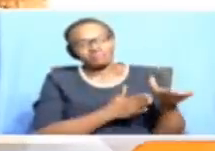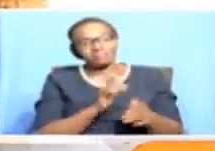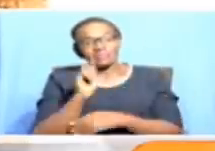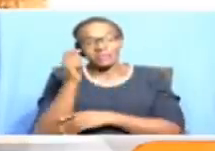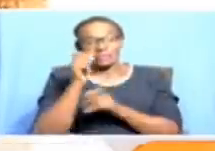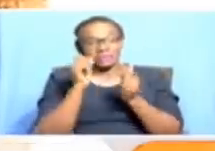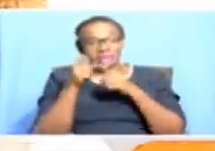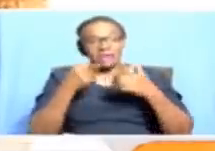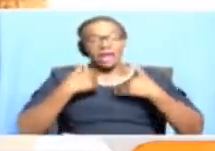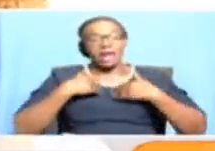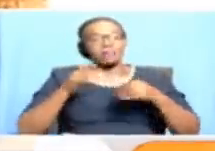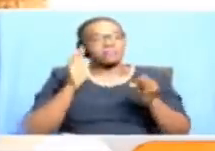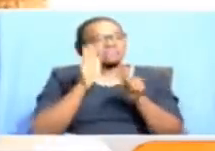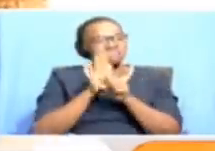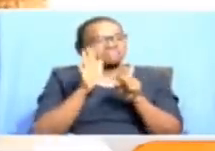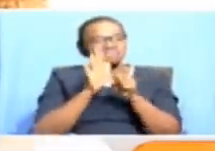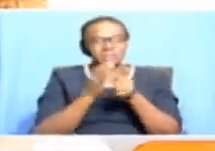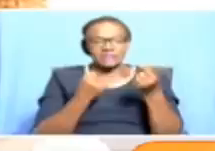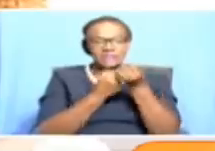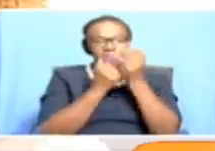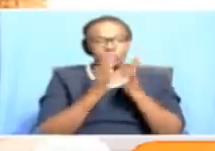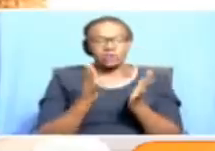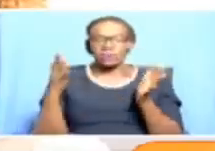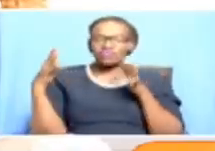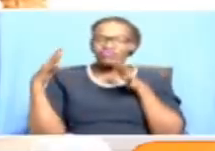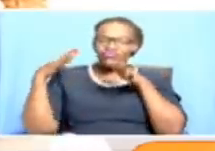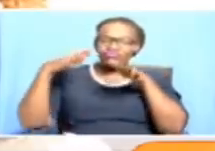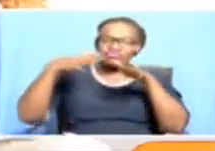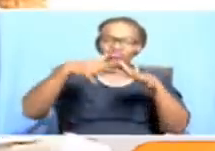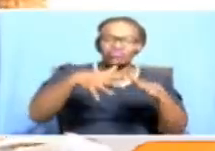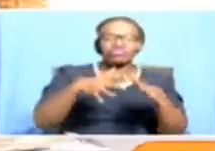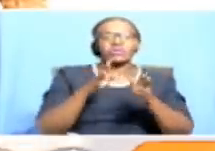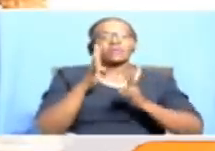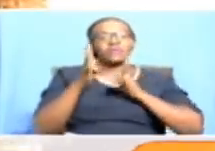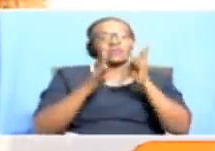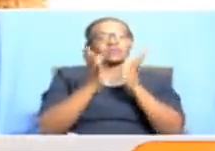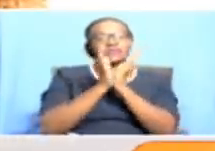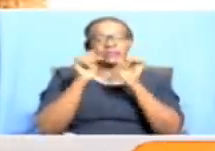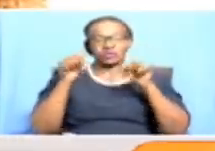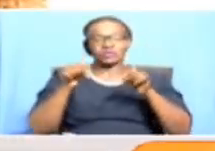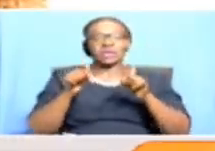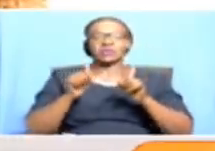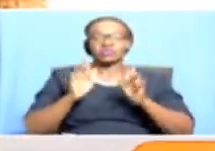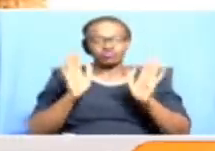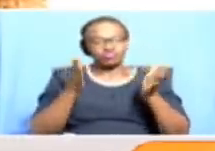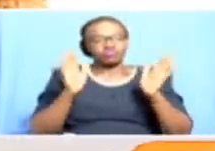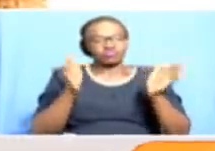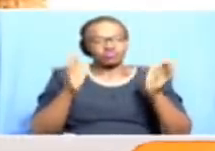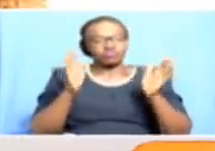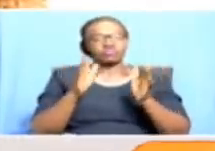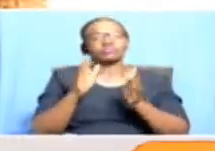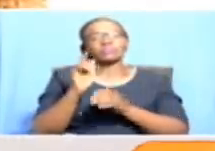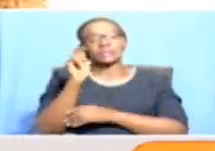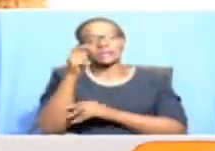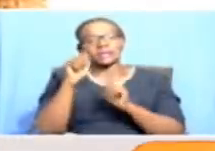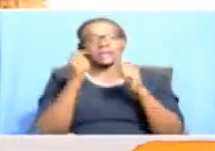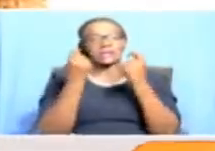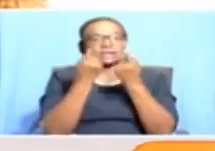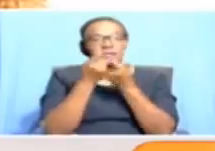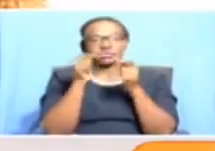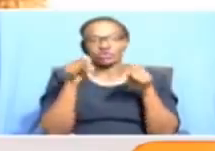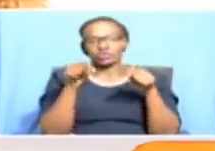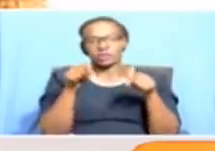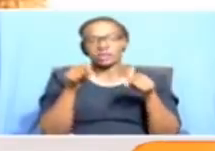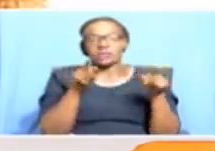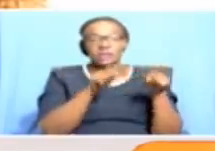ilihudhuriwa na idadi kubwa ya mashabiki ambao walifurika katika uwanja wa Kasarani mapema ili kuwapa vijana wa nyumbani motisha kwenye kipute hicho.